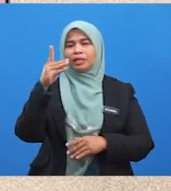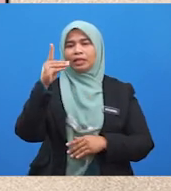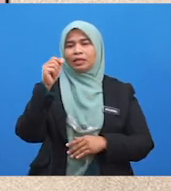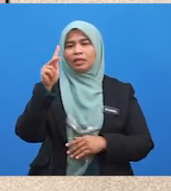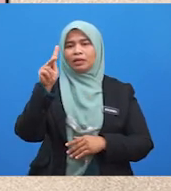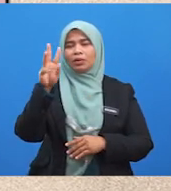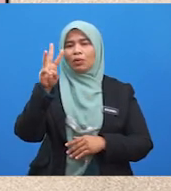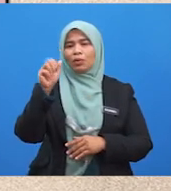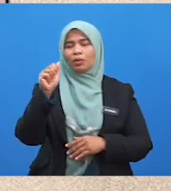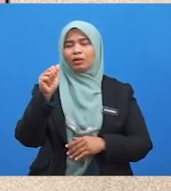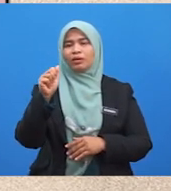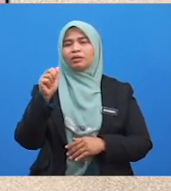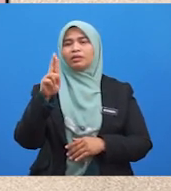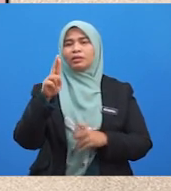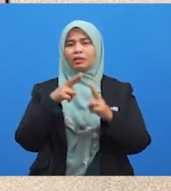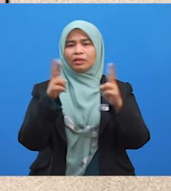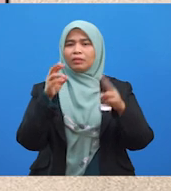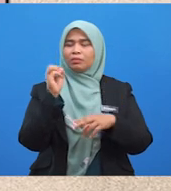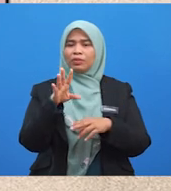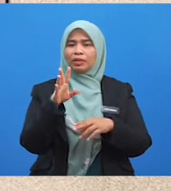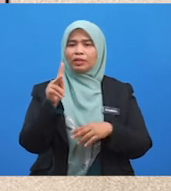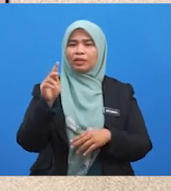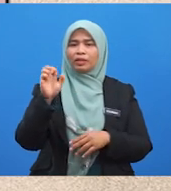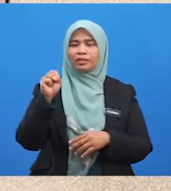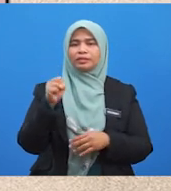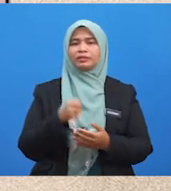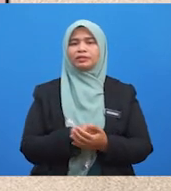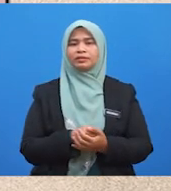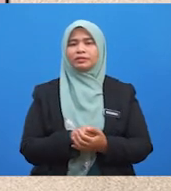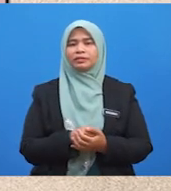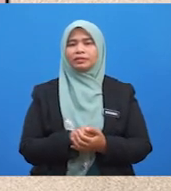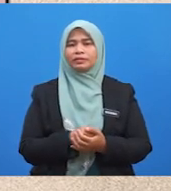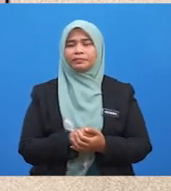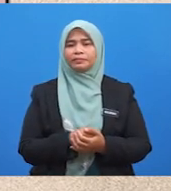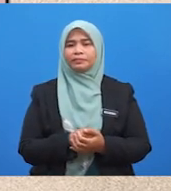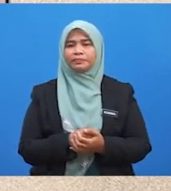raya membuang kes pertuduhan terhadap tertuduh.